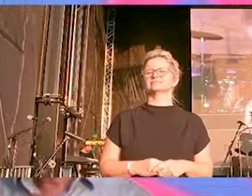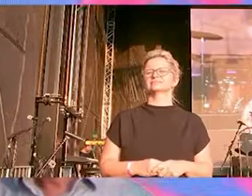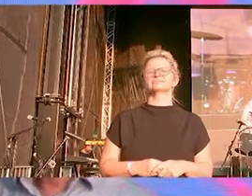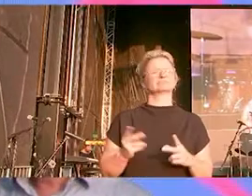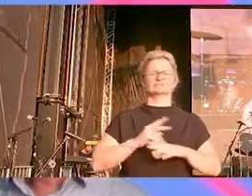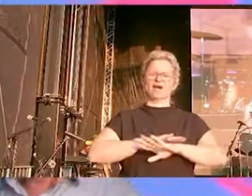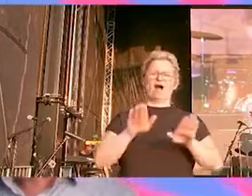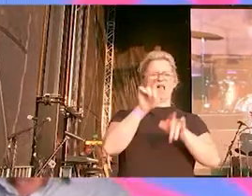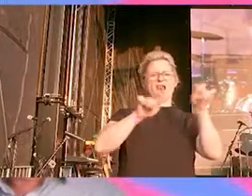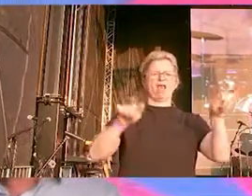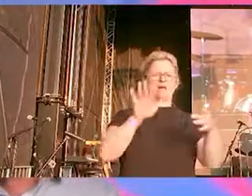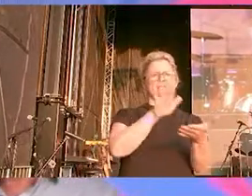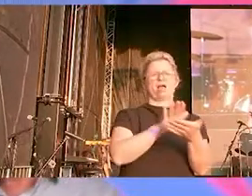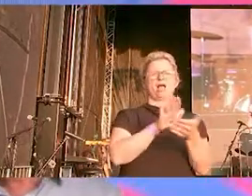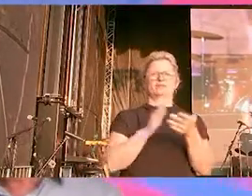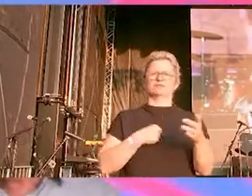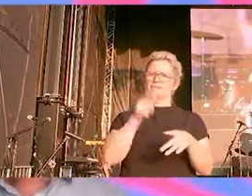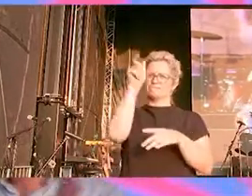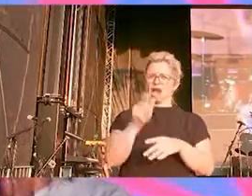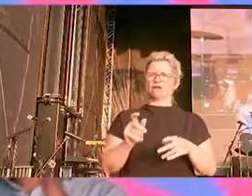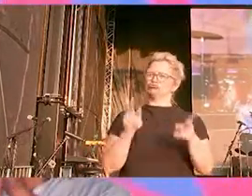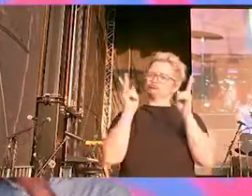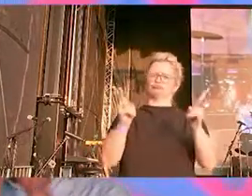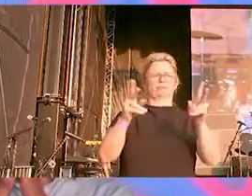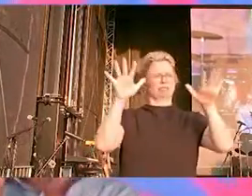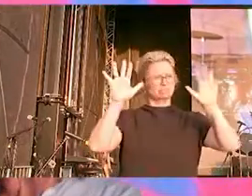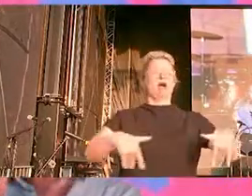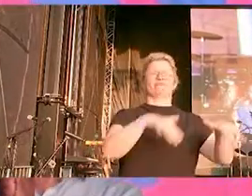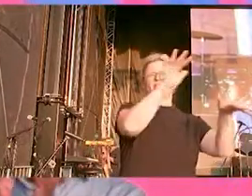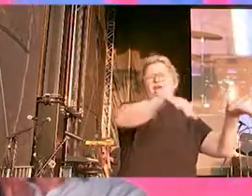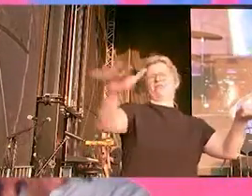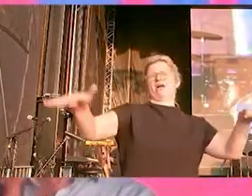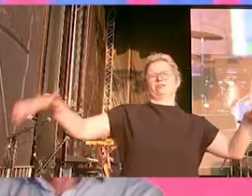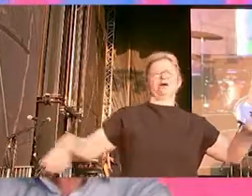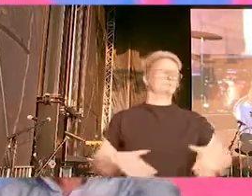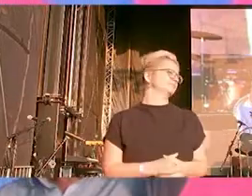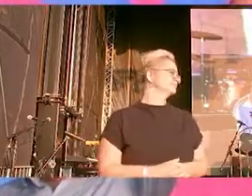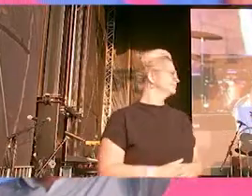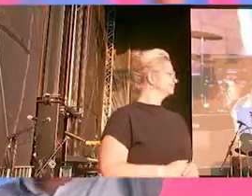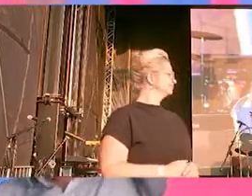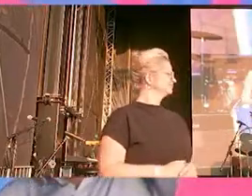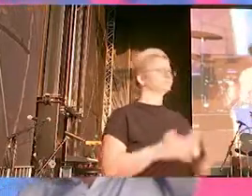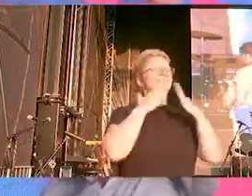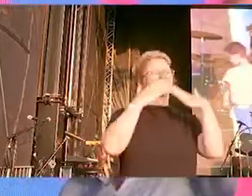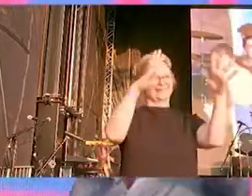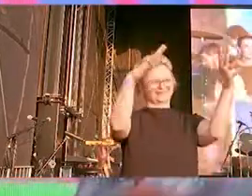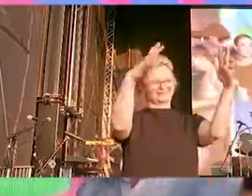Alle bleiben, kein Mensch ist illegal. Und danke. Danke, und weiter geht's im Rückgang.